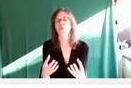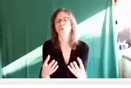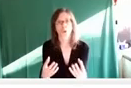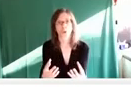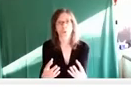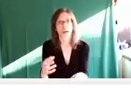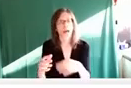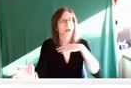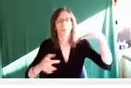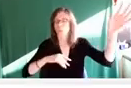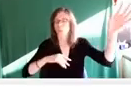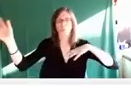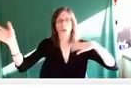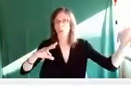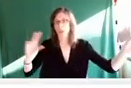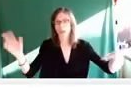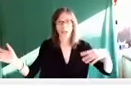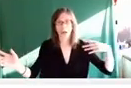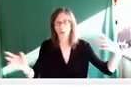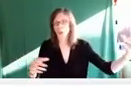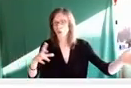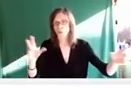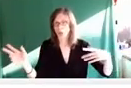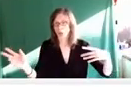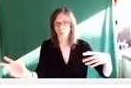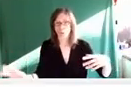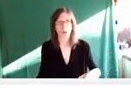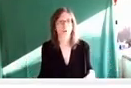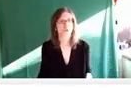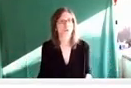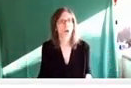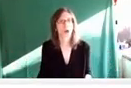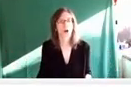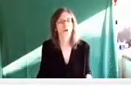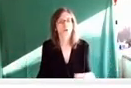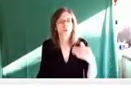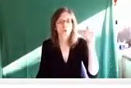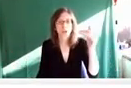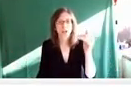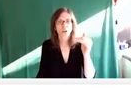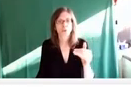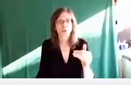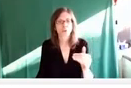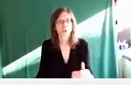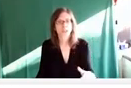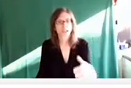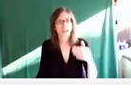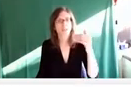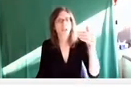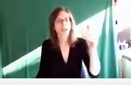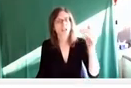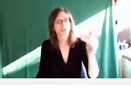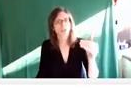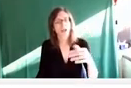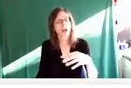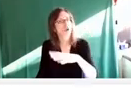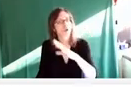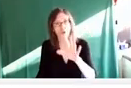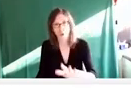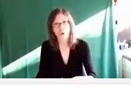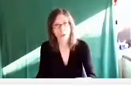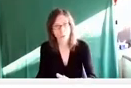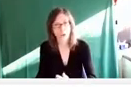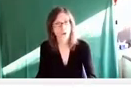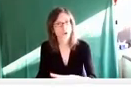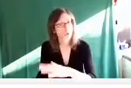tous vos documents, pas éparpillés dans mes documents un peu partout, structurés en sous-dossiers, bien divisés, encore là,